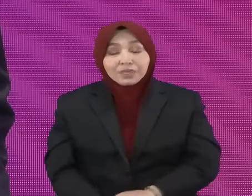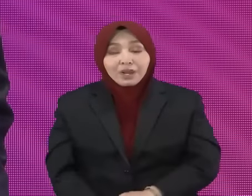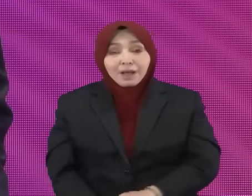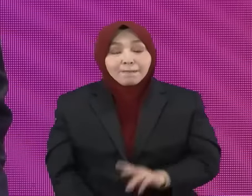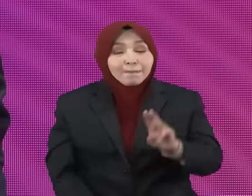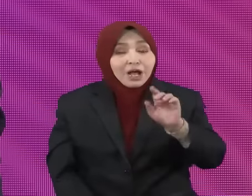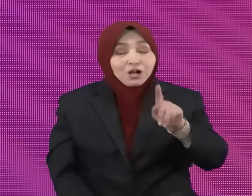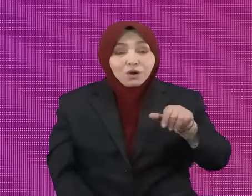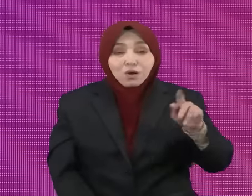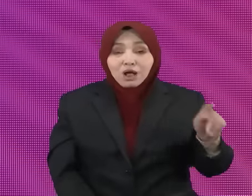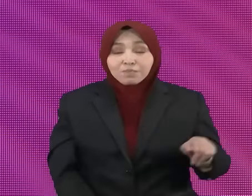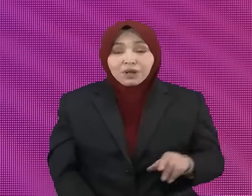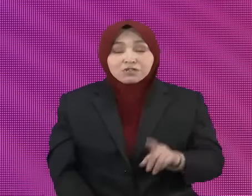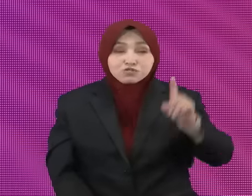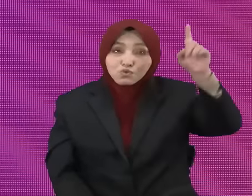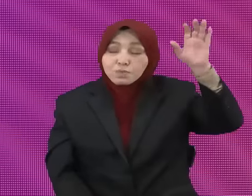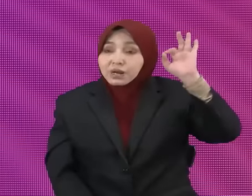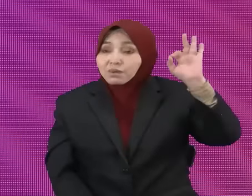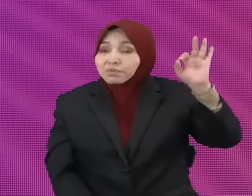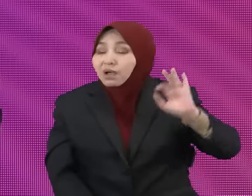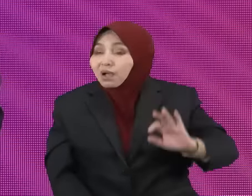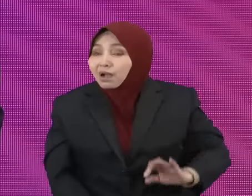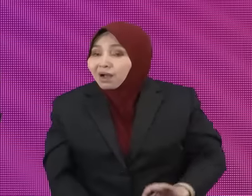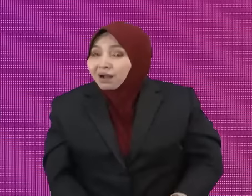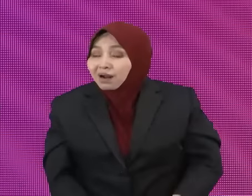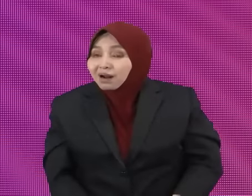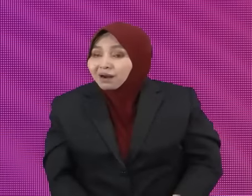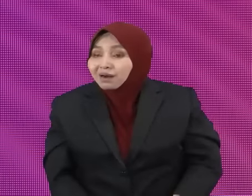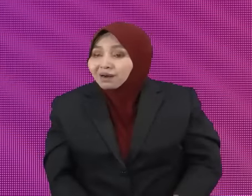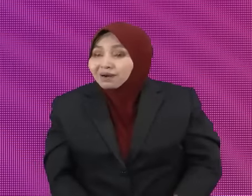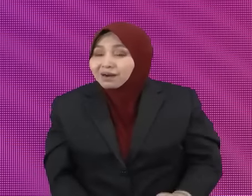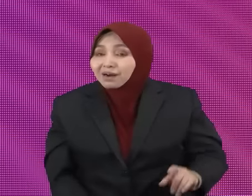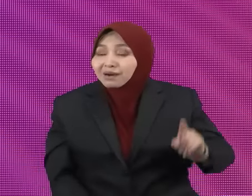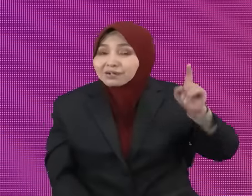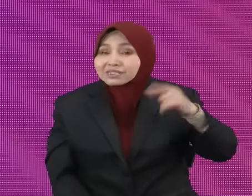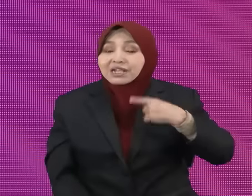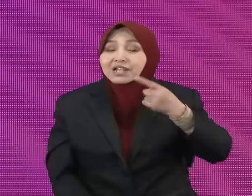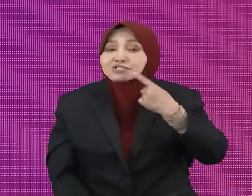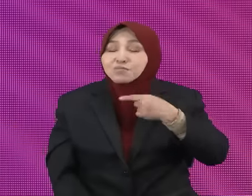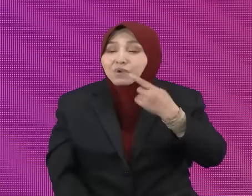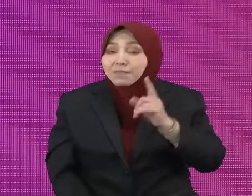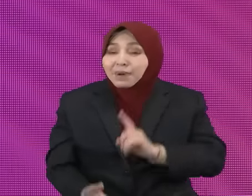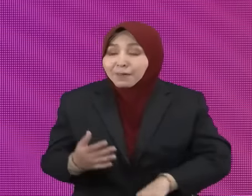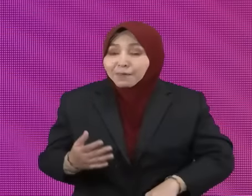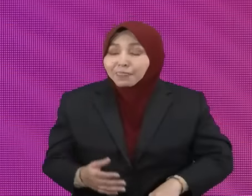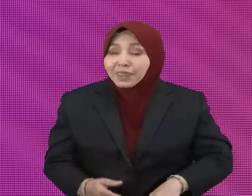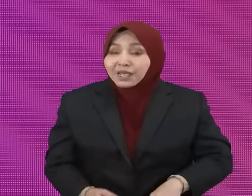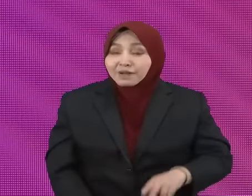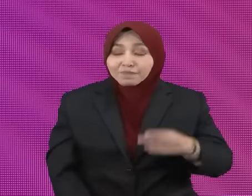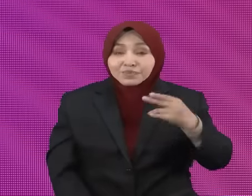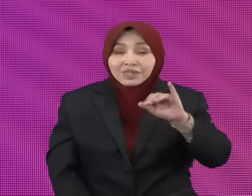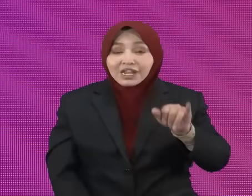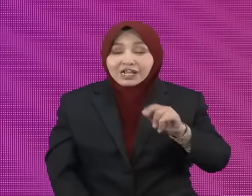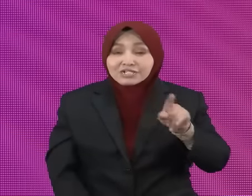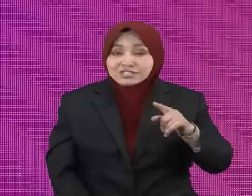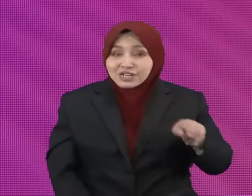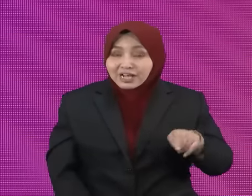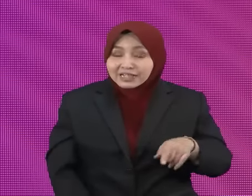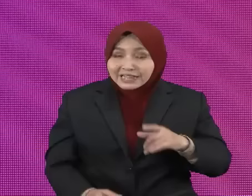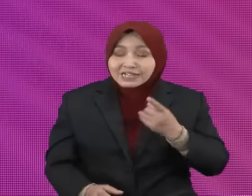maqam subhanallah. Kuat sikit. Kuat sikit. Tadi sebut apa? Sebut apa? Nasib baik